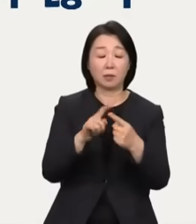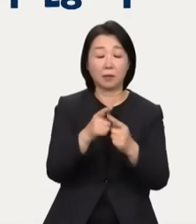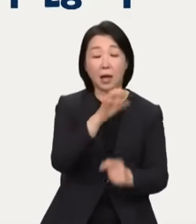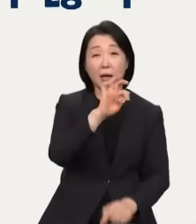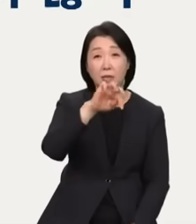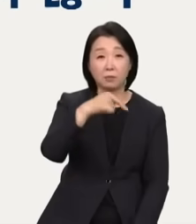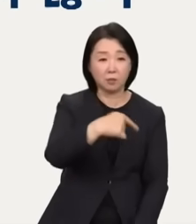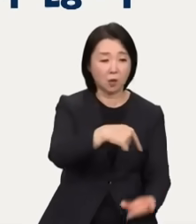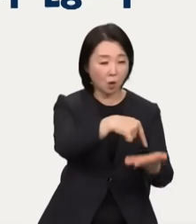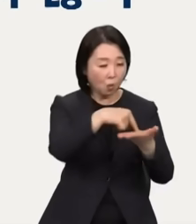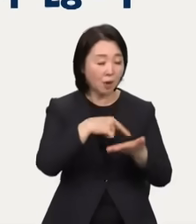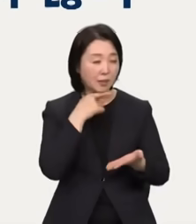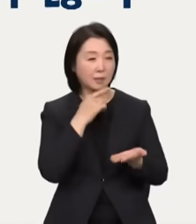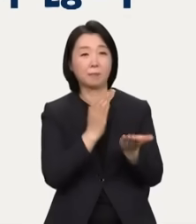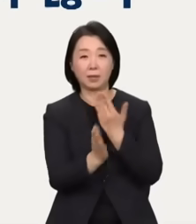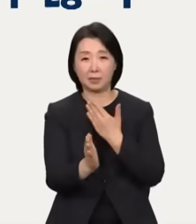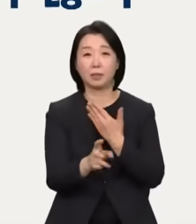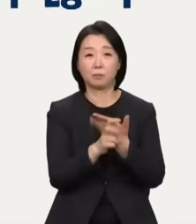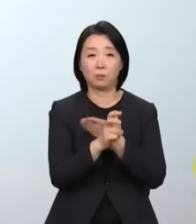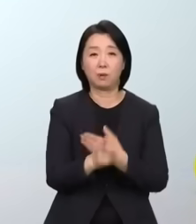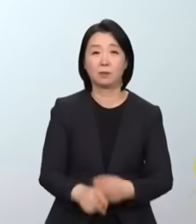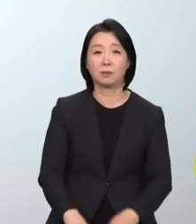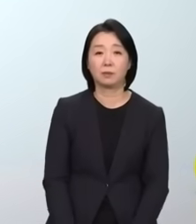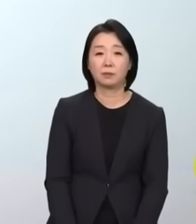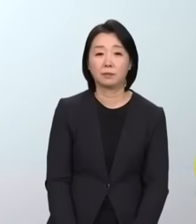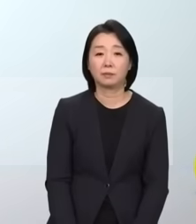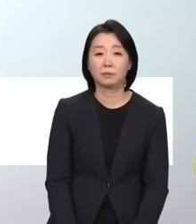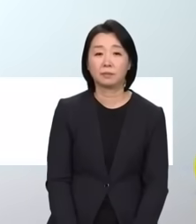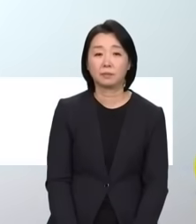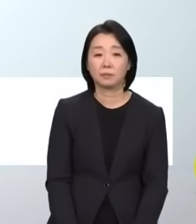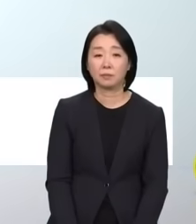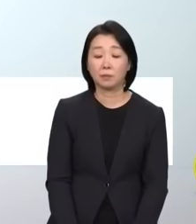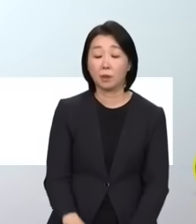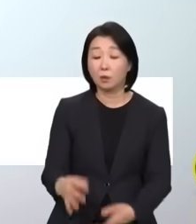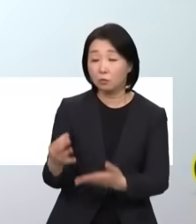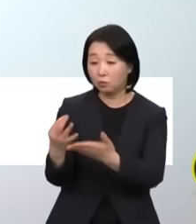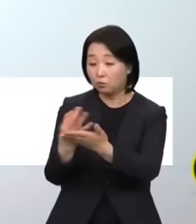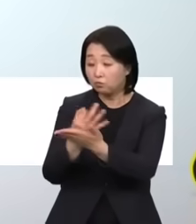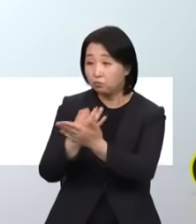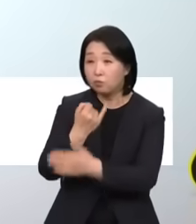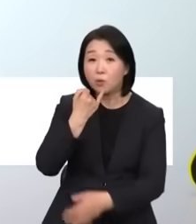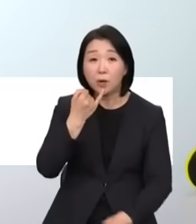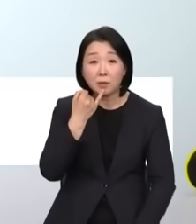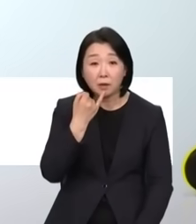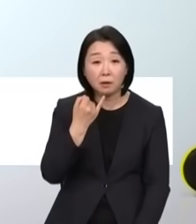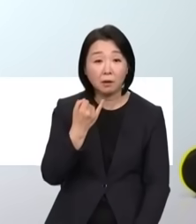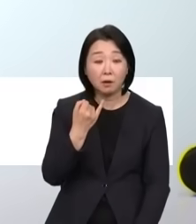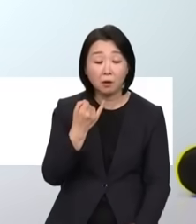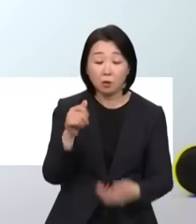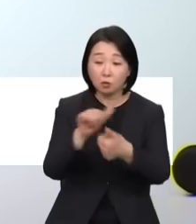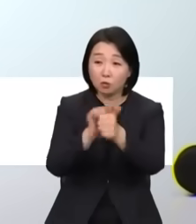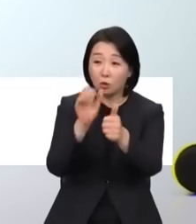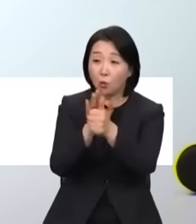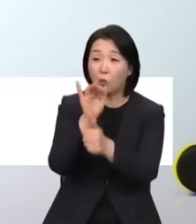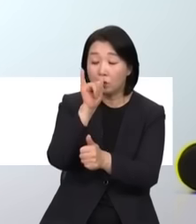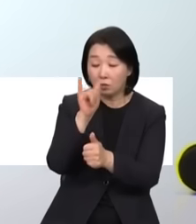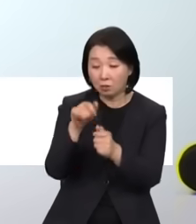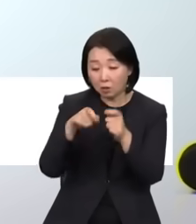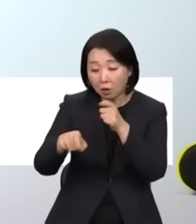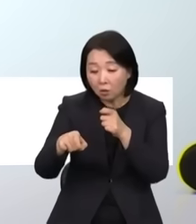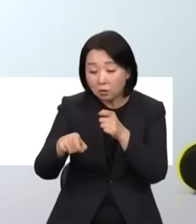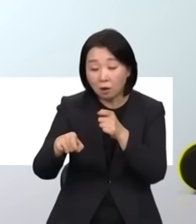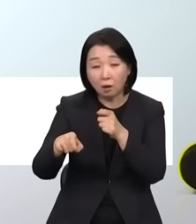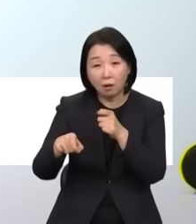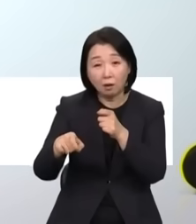자체가 위법하다는 취지의 주장을 했습니다. 실적을 잘 내고 있는 주주들한테 도움이 되고 있는 계열사 사장을